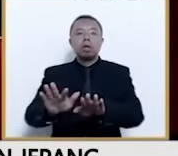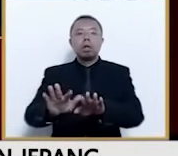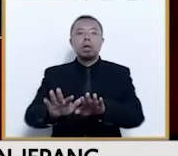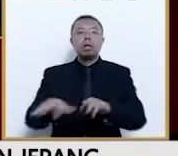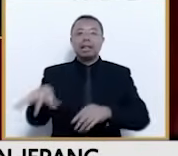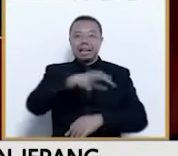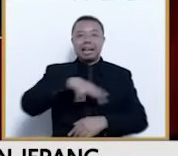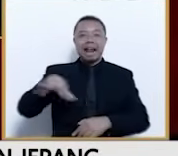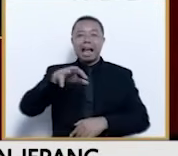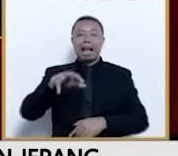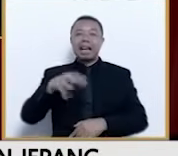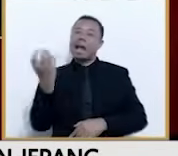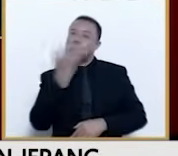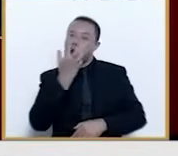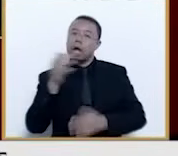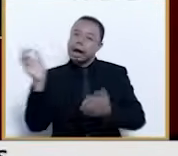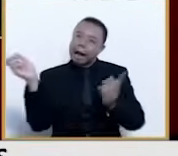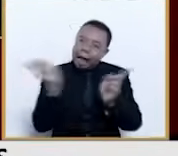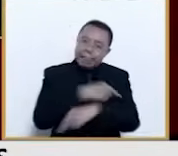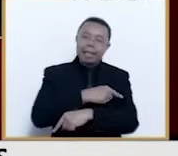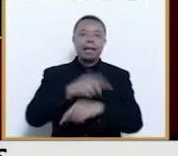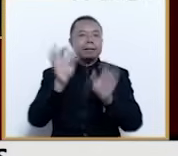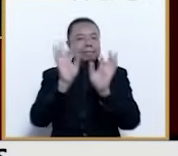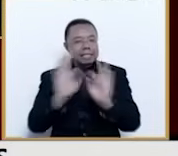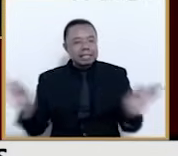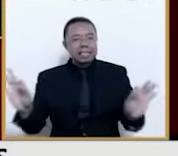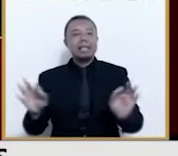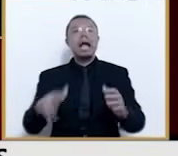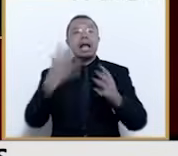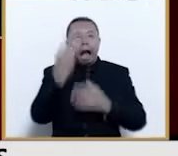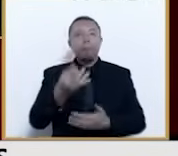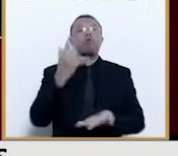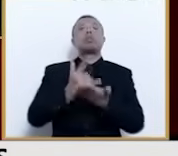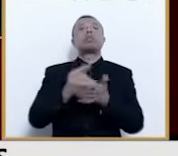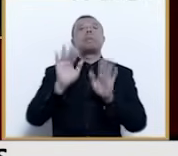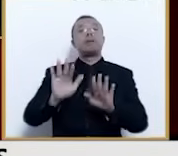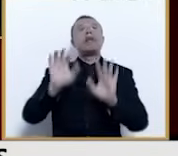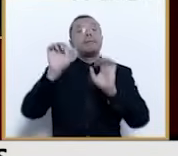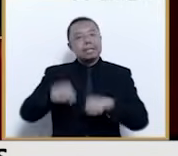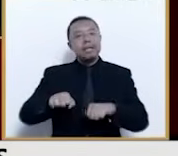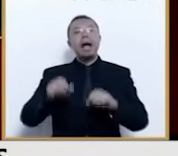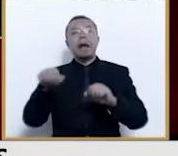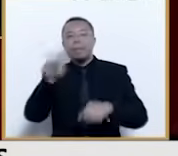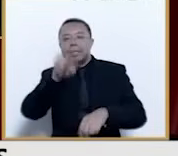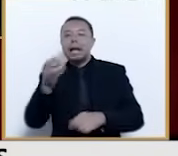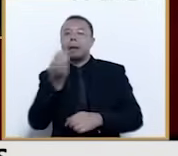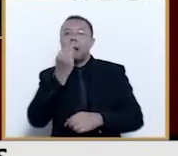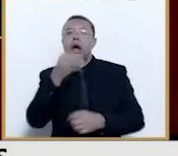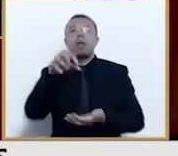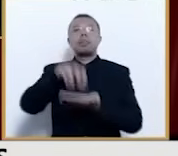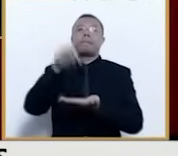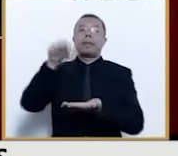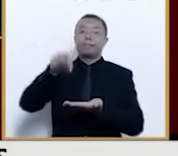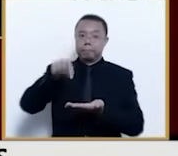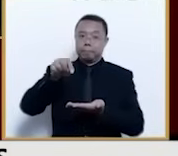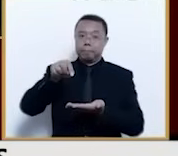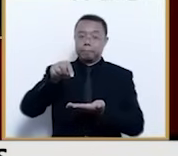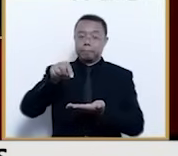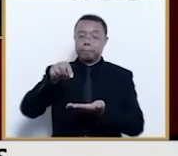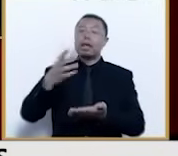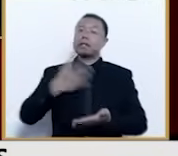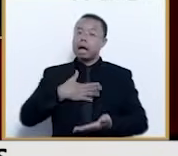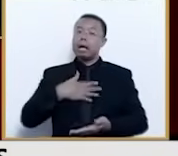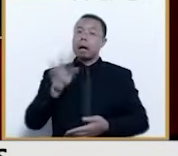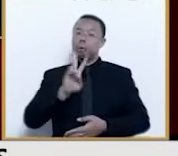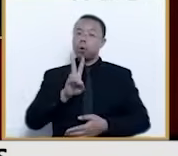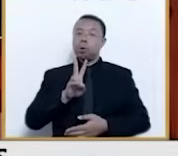Kumuhnya dihilangkan, kampungnya dipertahankan, dan orang masih bisa mencari makan di kampung tersebut. Saya